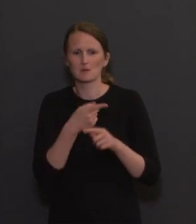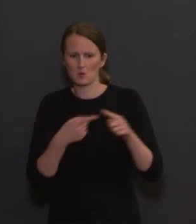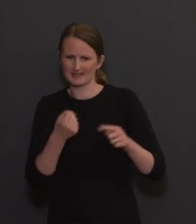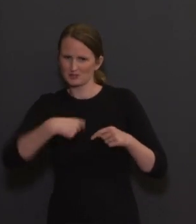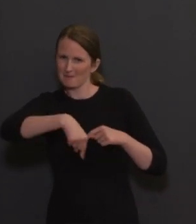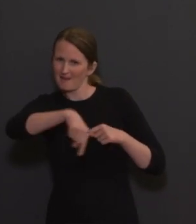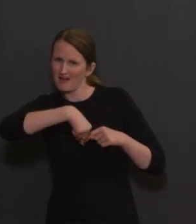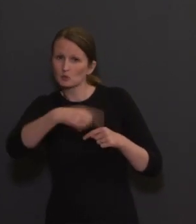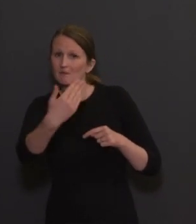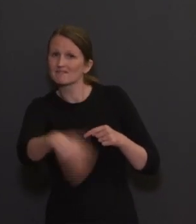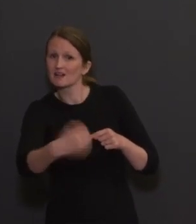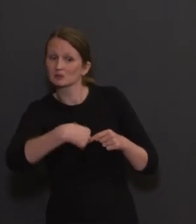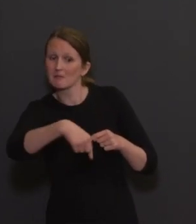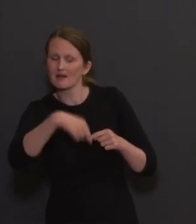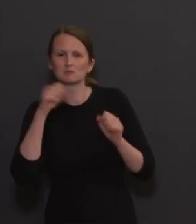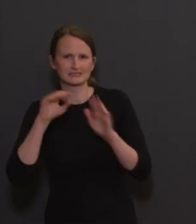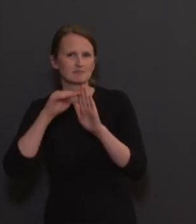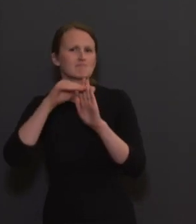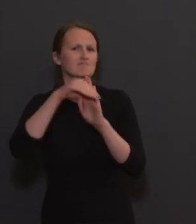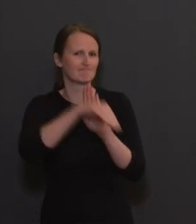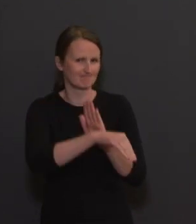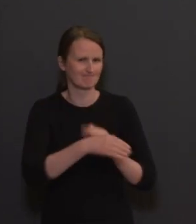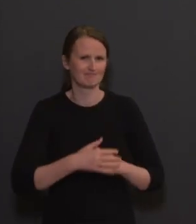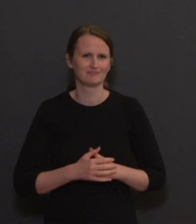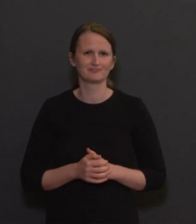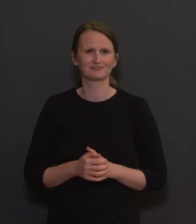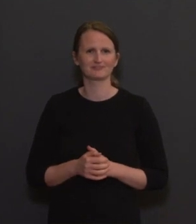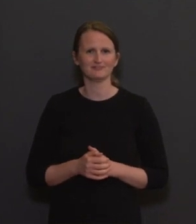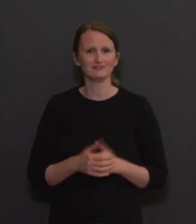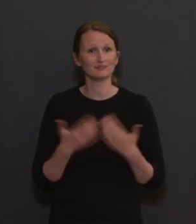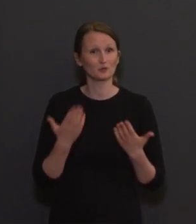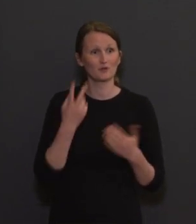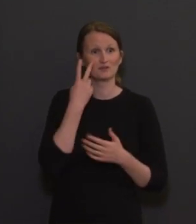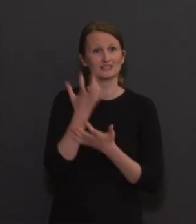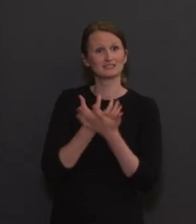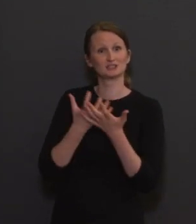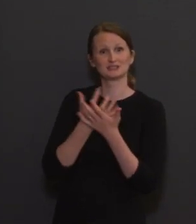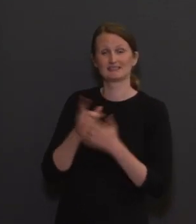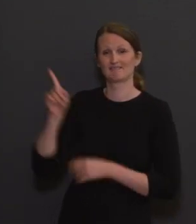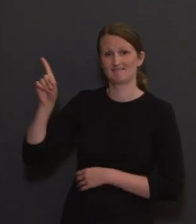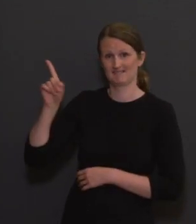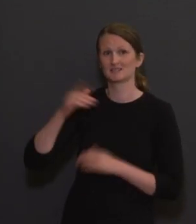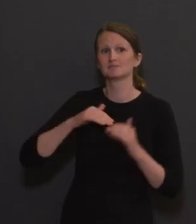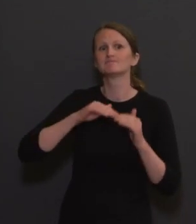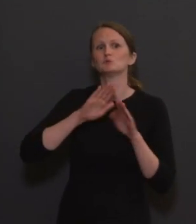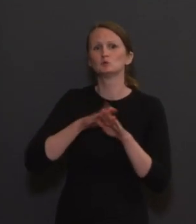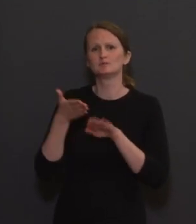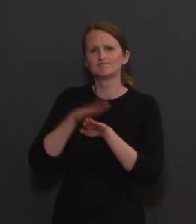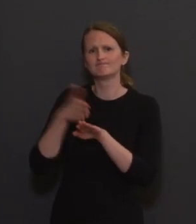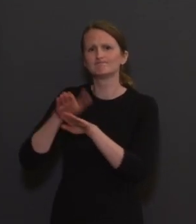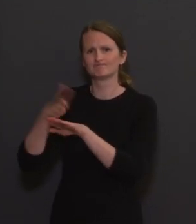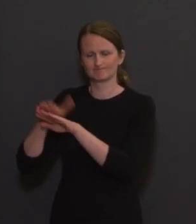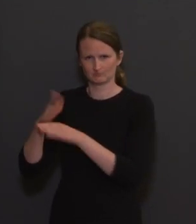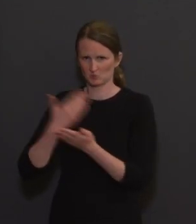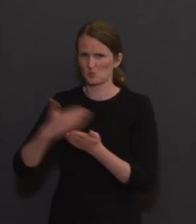Si nous voyons maintenant le nombre de décès, le nombre de décès continue à augmenter, ce qui est prévu puisqu'on sait